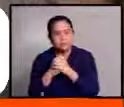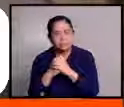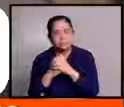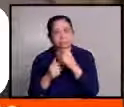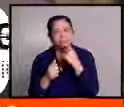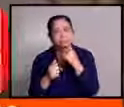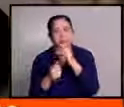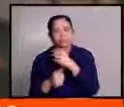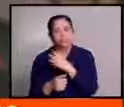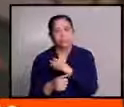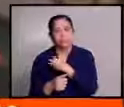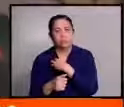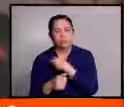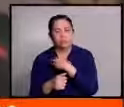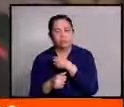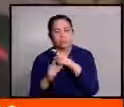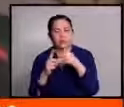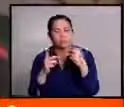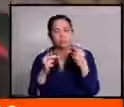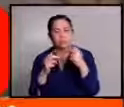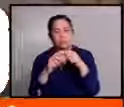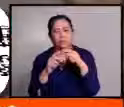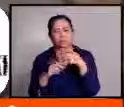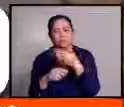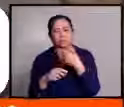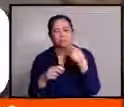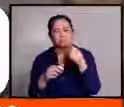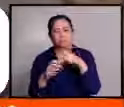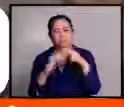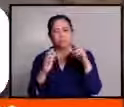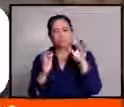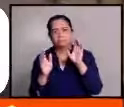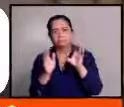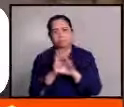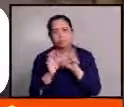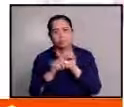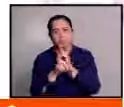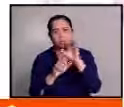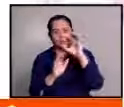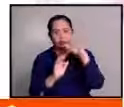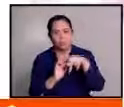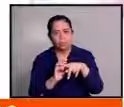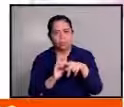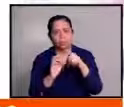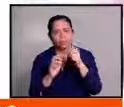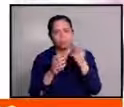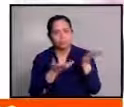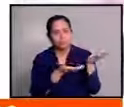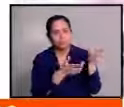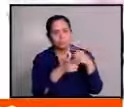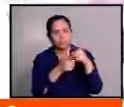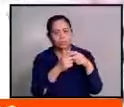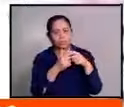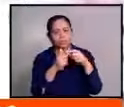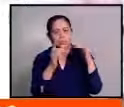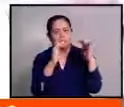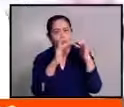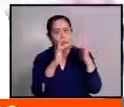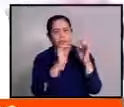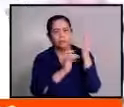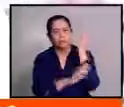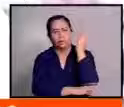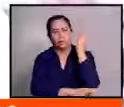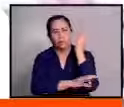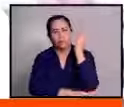Ayon sa police, ine-engage ng suspect sa pornography ang mga biktima gamit ang cellphone. Iniaalok daw niya ito sa contact niyang